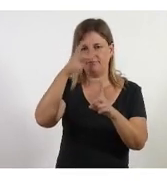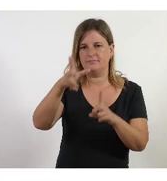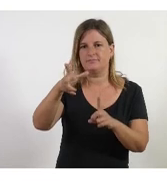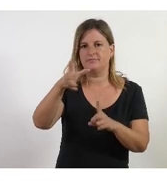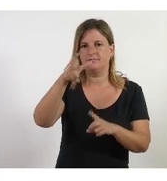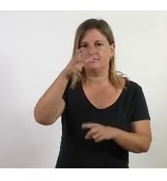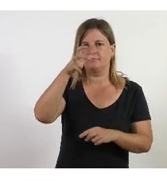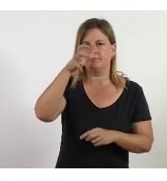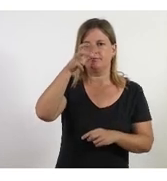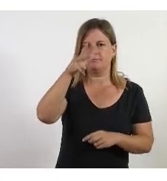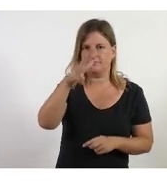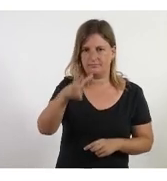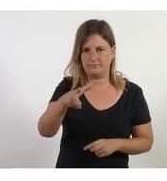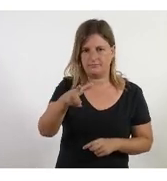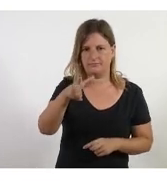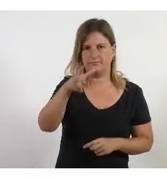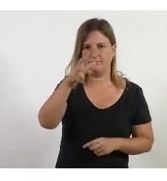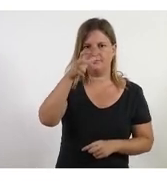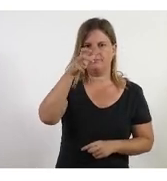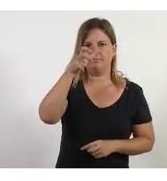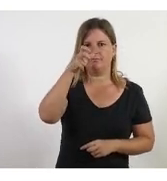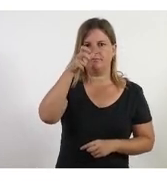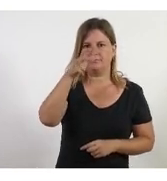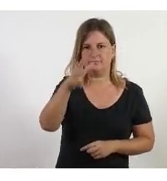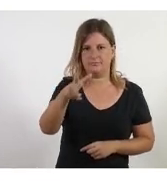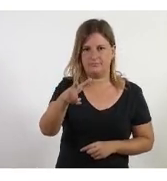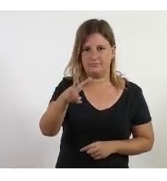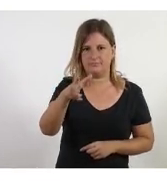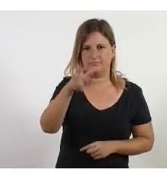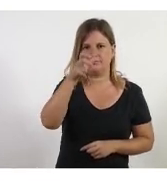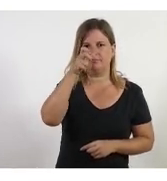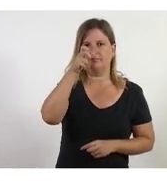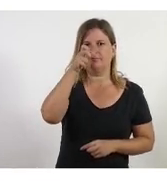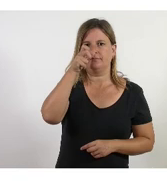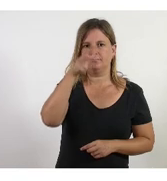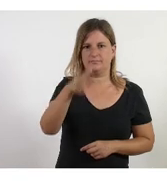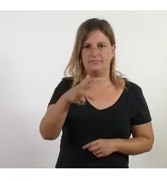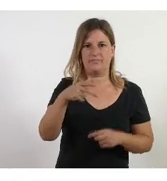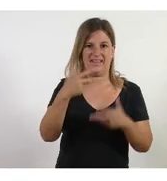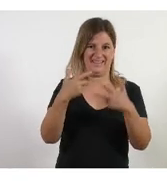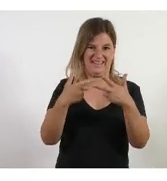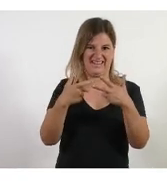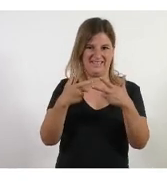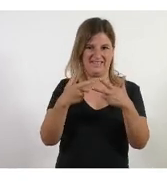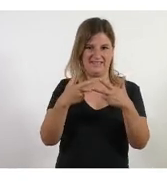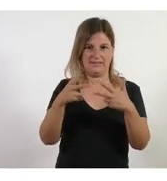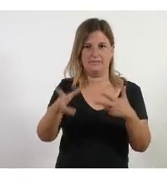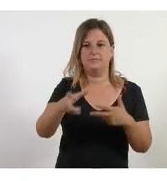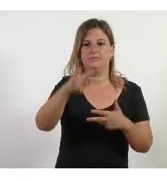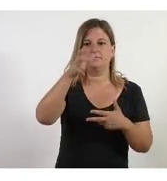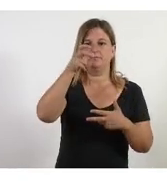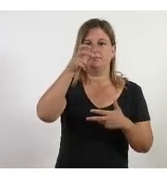Tres respiracions profundes. Tres expiracions profundes. Tres